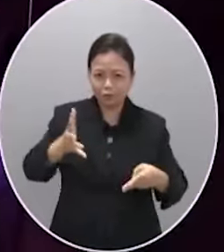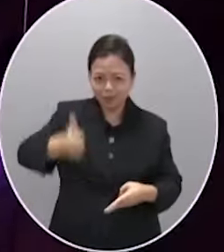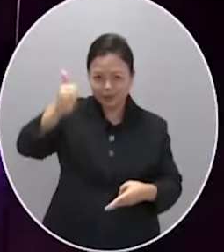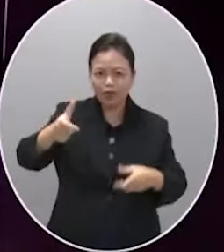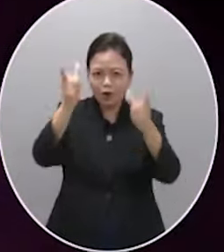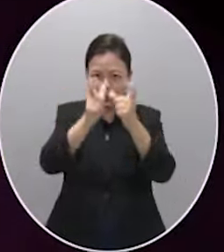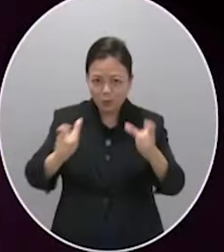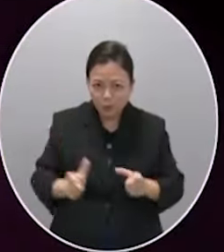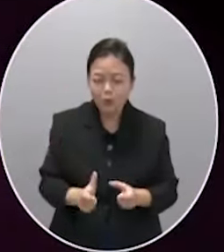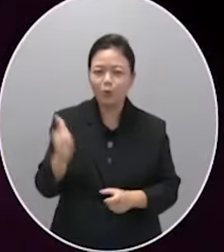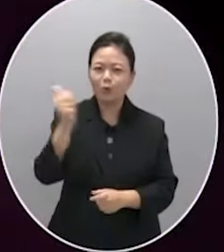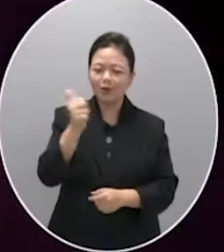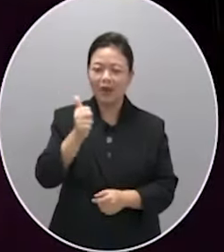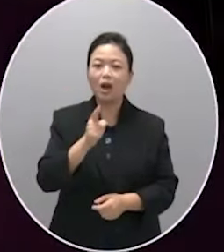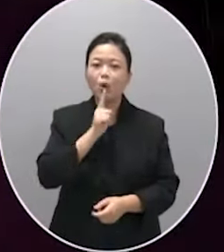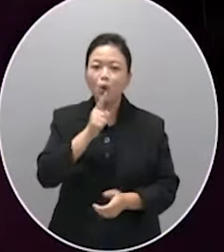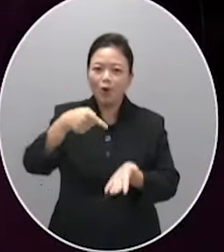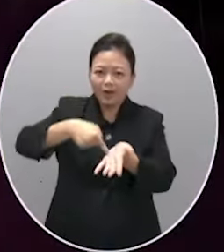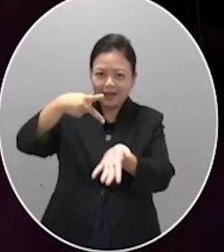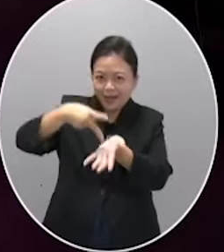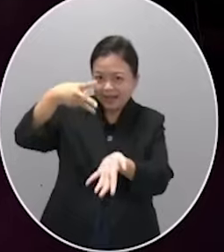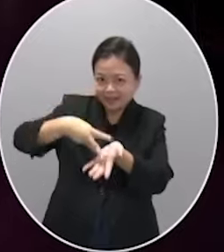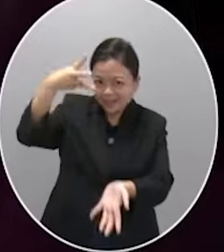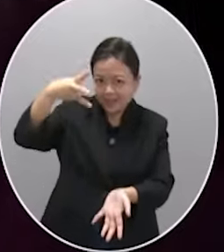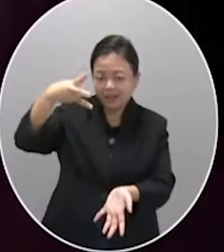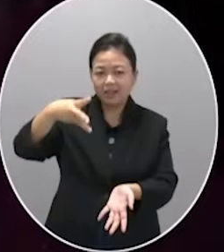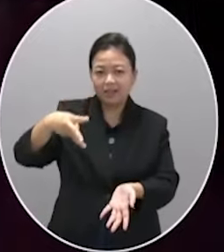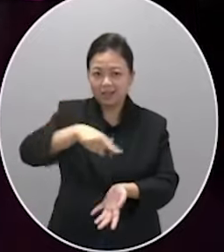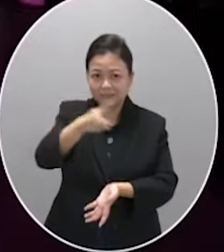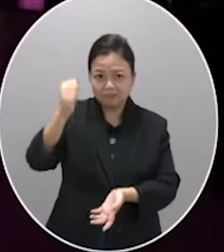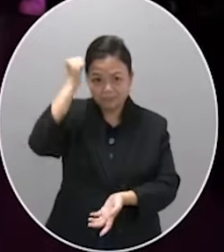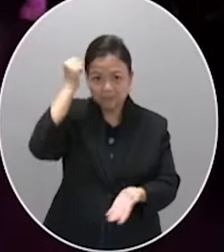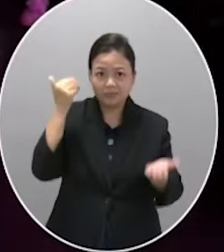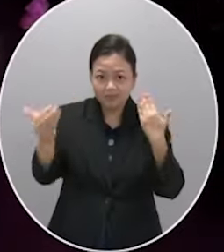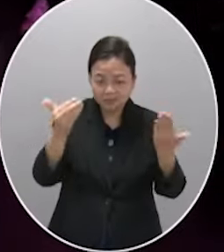我念三遍哦。卢律明，卢律明，卢律明。